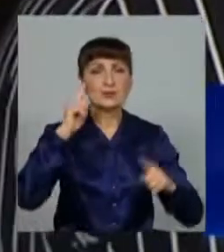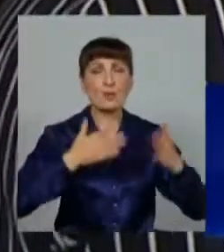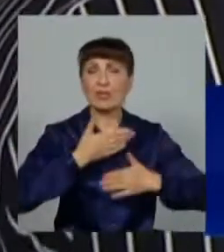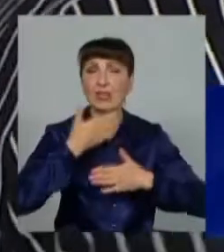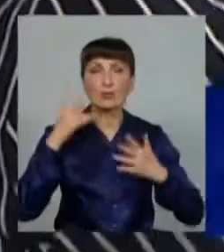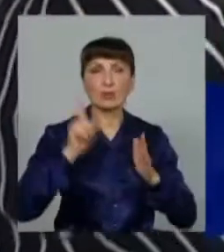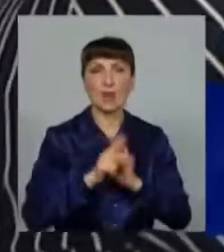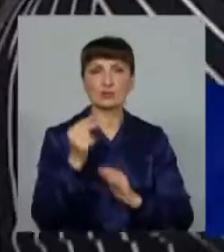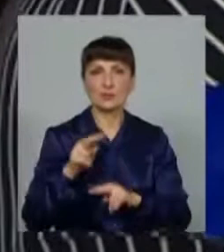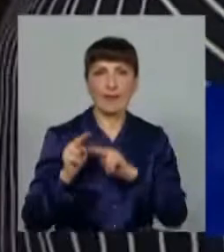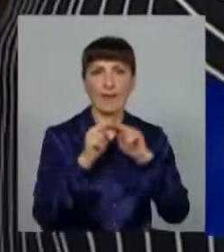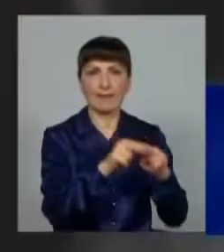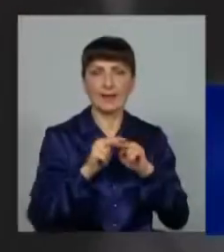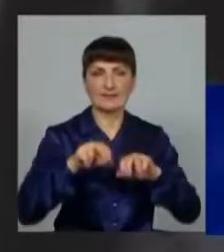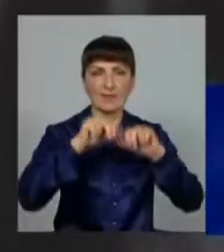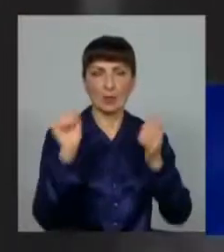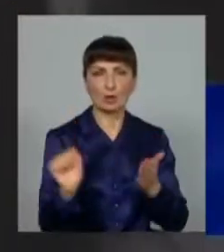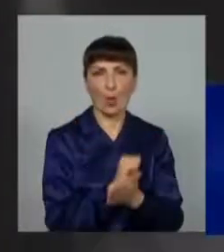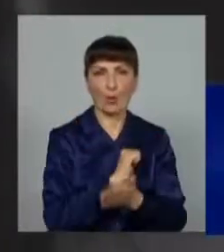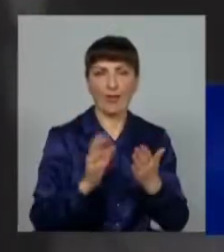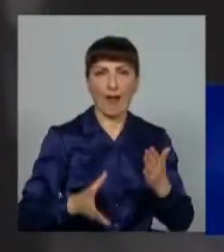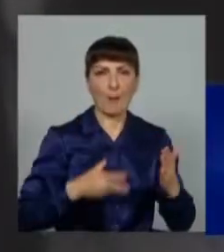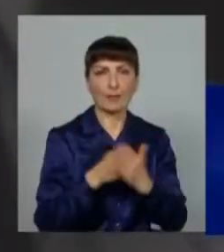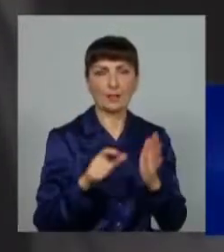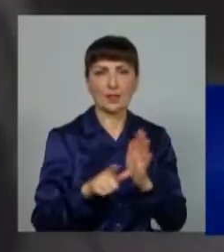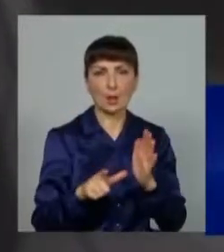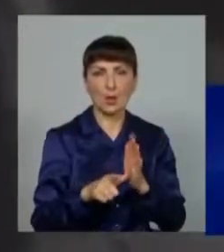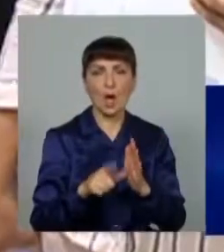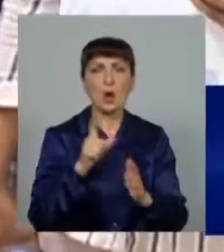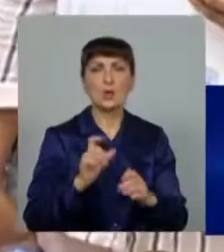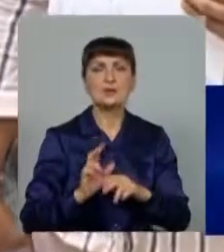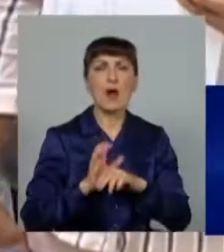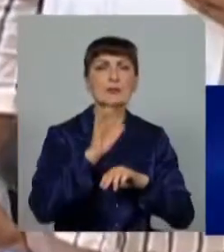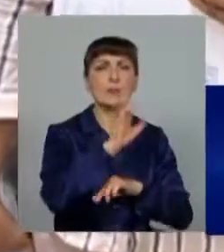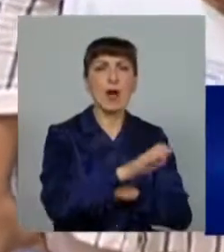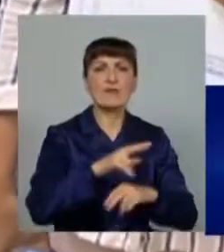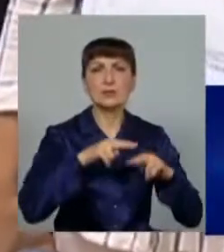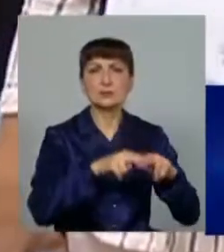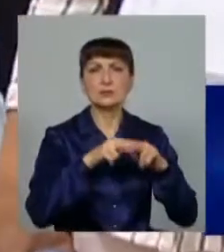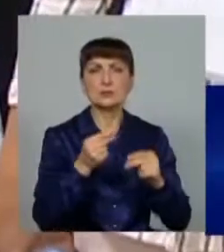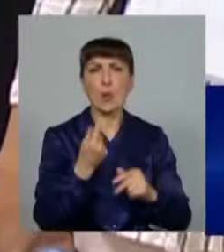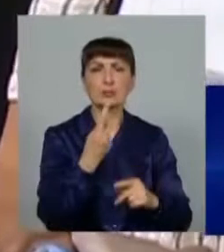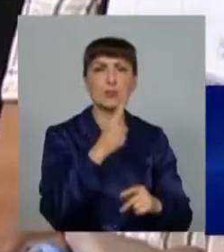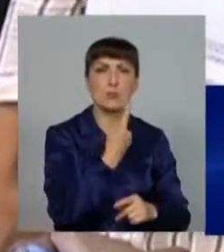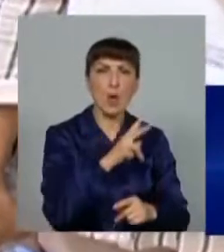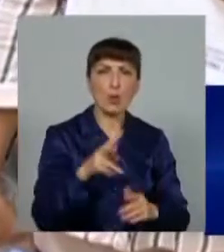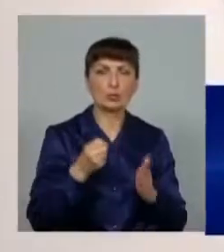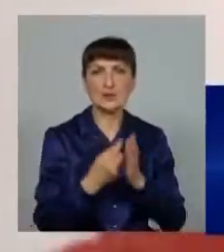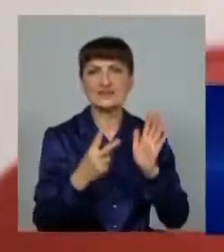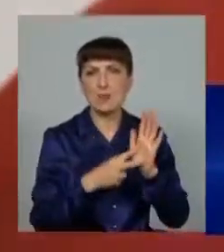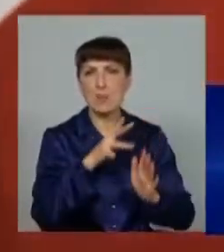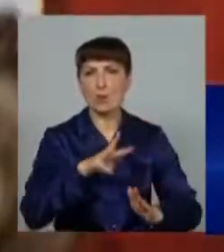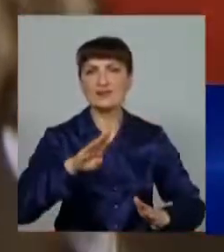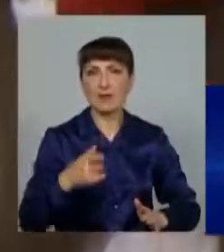начали переводить деньги за оформление документов и оплату налога. По разным оценкам, люди отправили на отдельные счета от миллиона до 7 миллионов тенге.